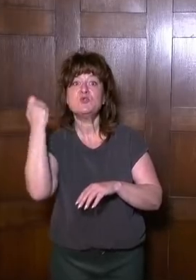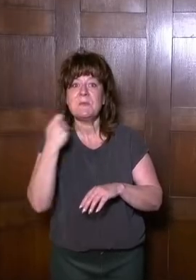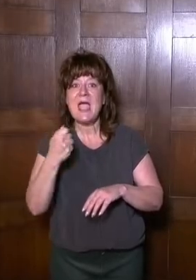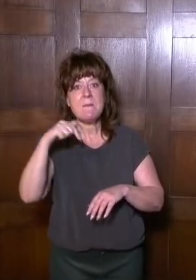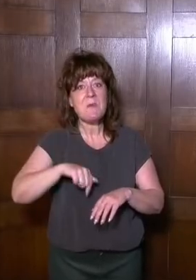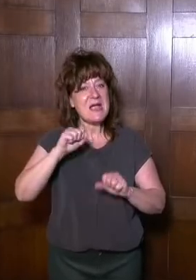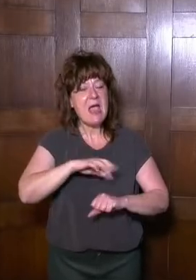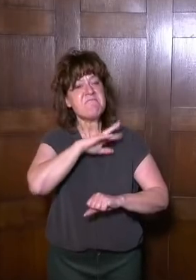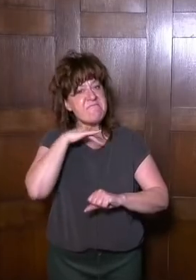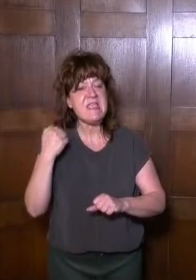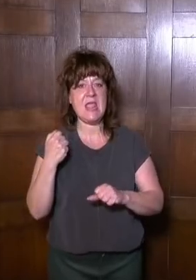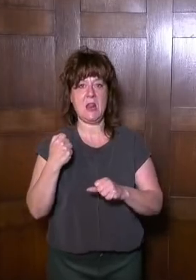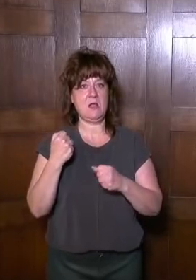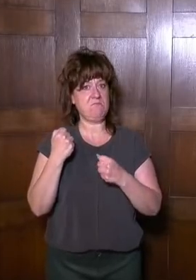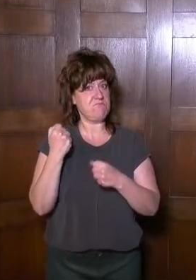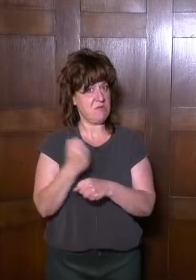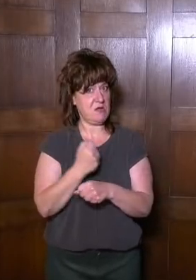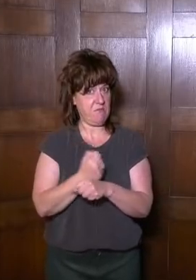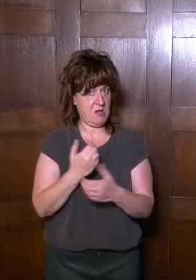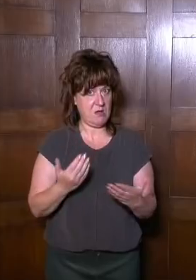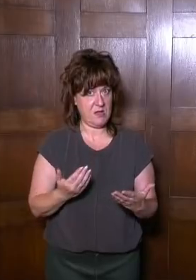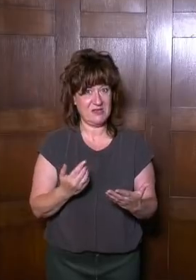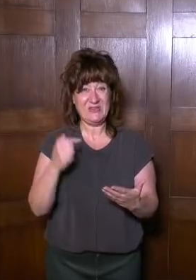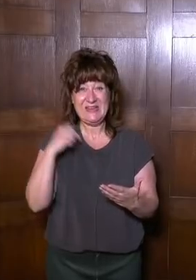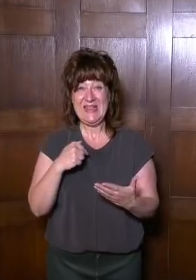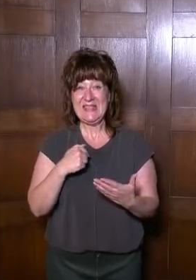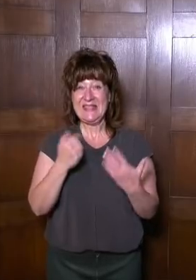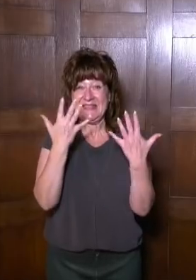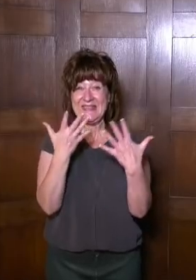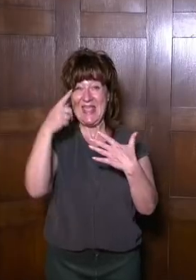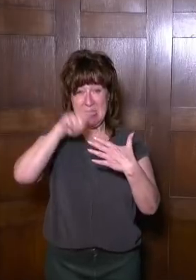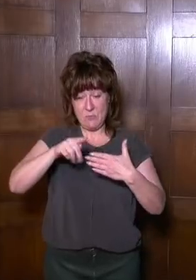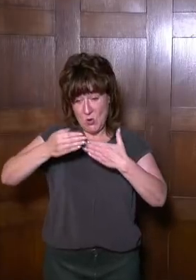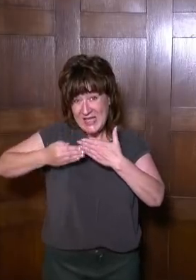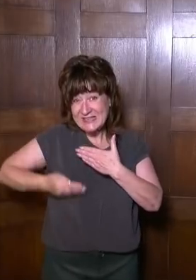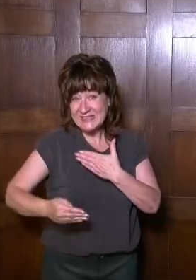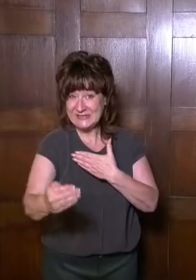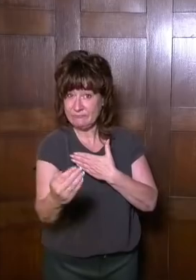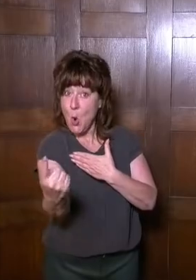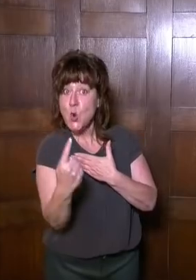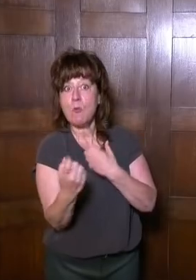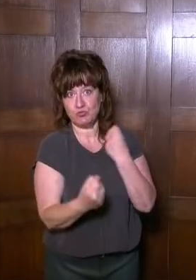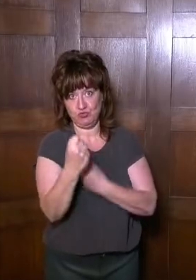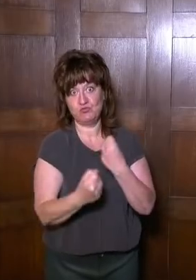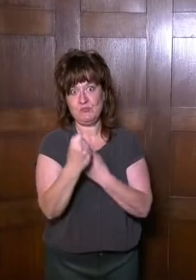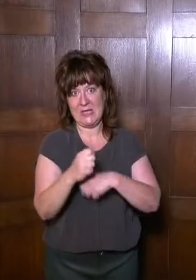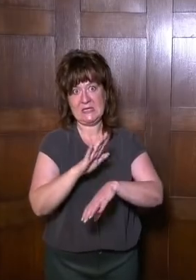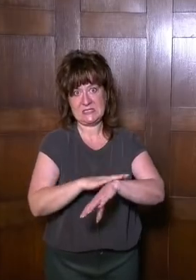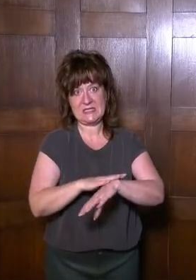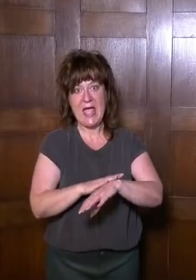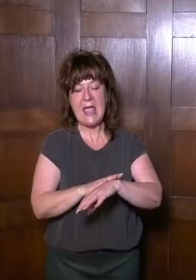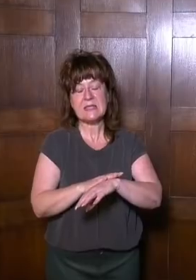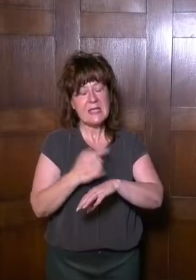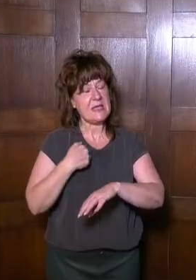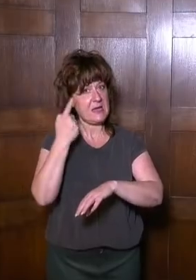wir vernünftig sind, werden wir diese schwierigen 10 Monate, die vor uns sind, jetzt denke ich auch noch bestehen, und das wollen wir